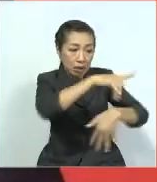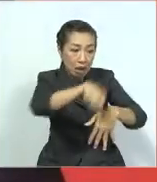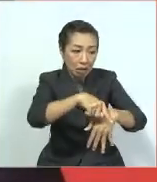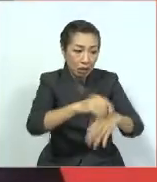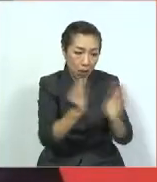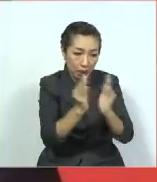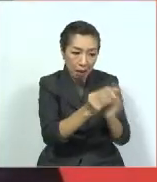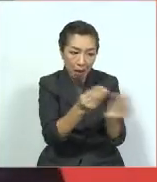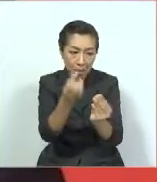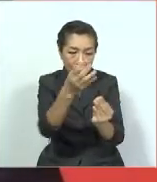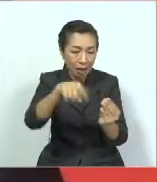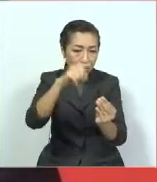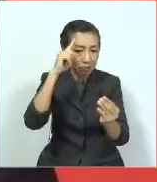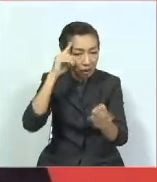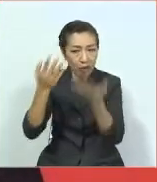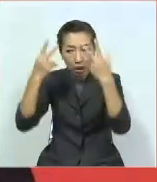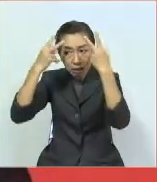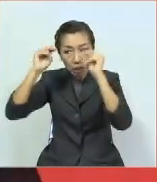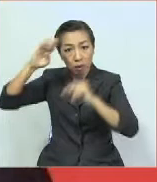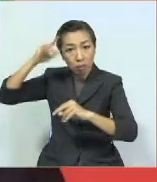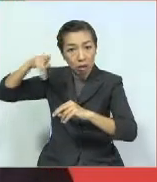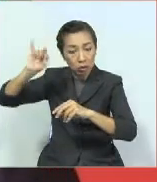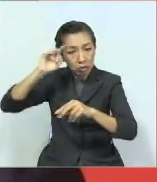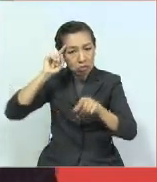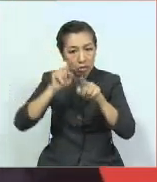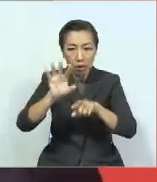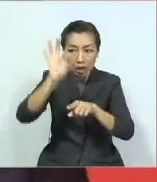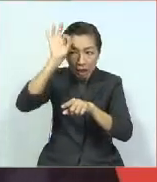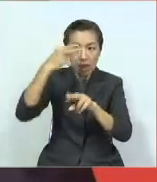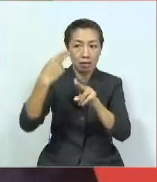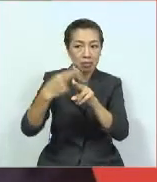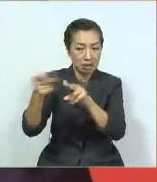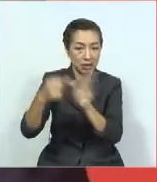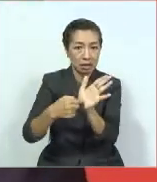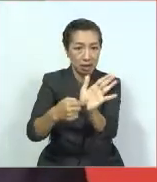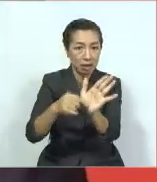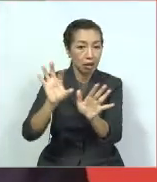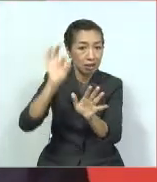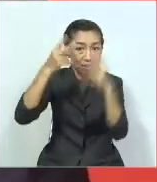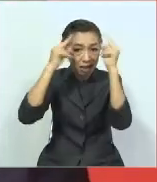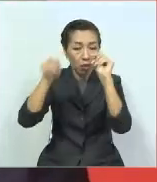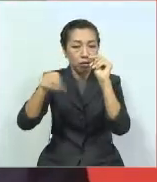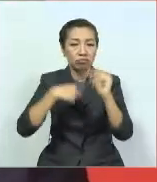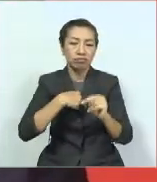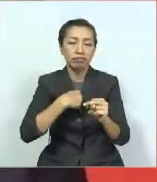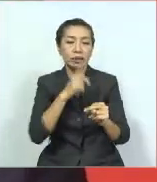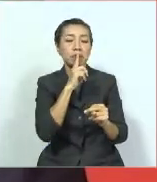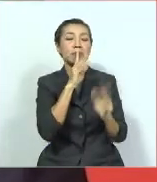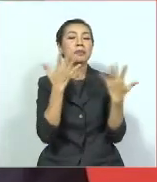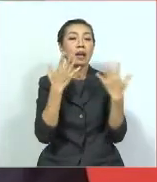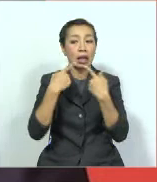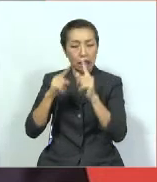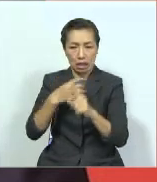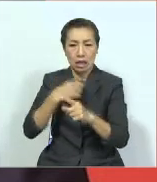อชื่อพลเอกประยุทธ์จันทร์โอชากลับมาเป็นนายกรัฐมนตรีอีกครั้งแต่ว่าในส่วนตัวเนี่ยก็สนับสนุนให้ท่านนายกรัฐมนตรีส